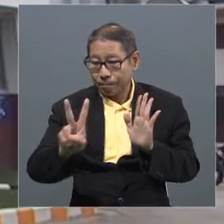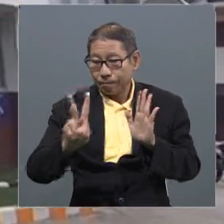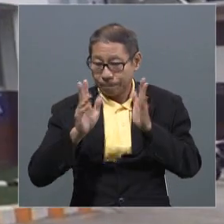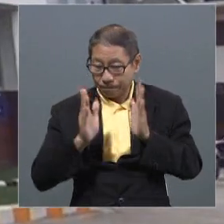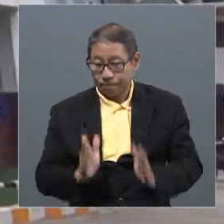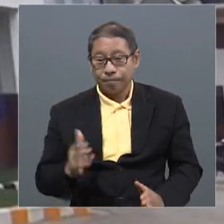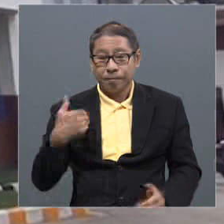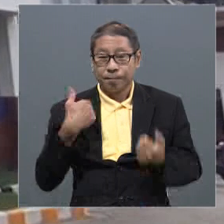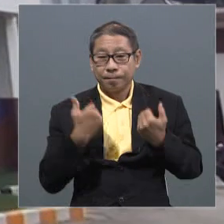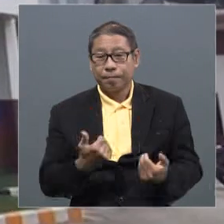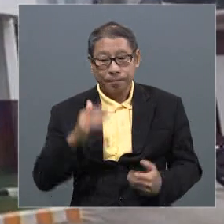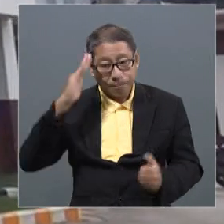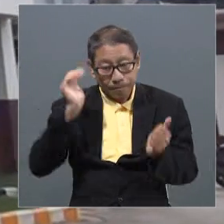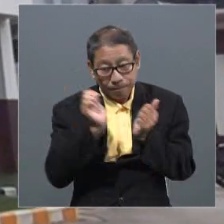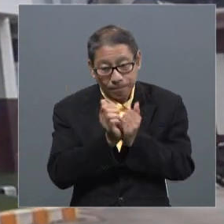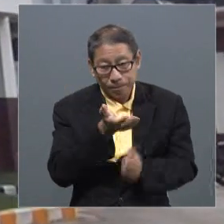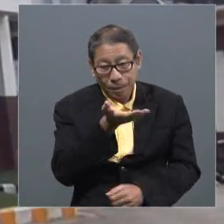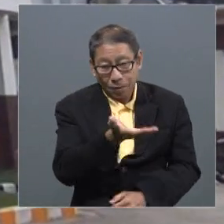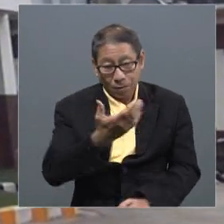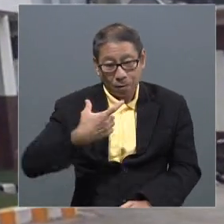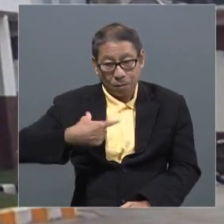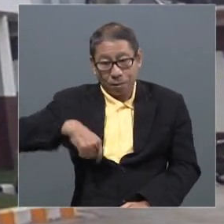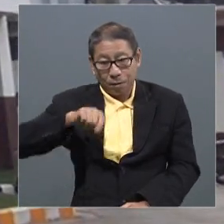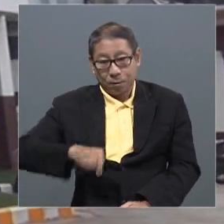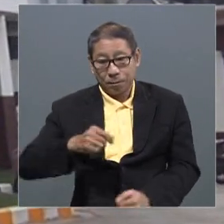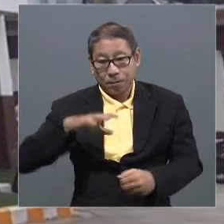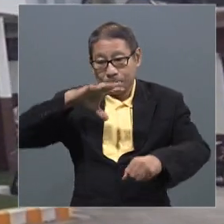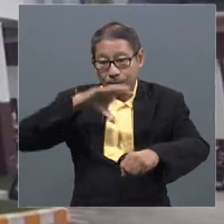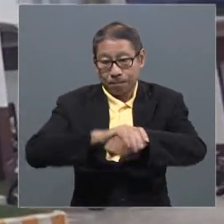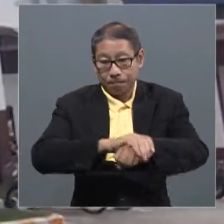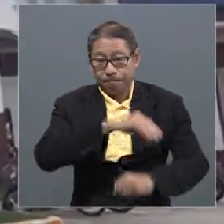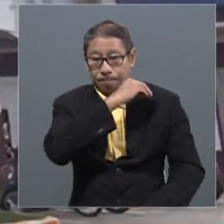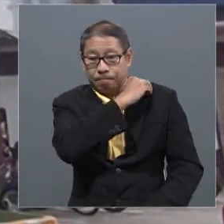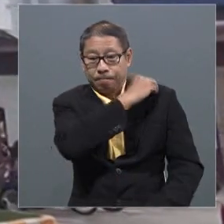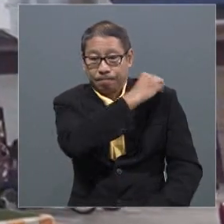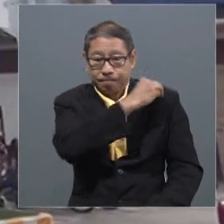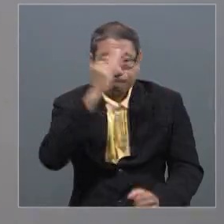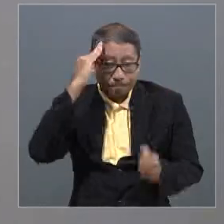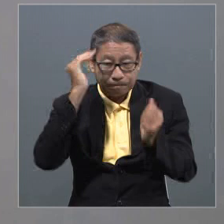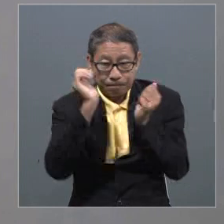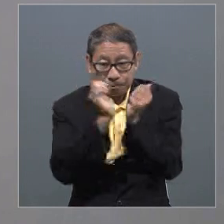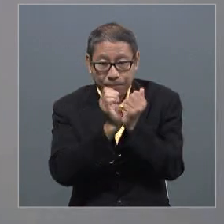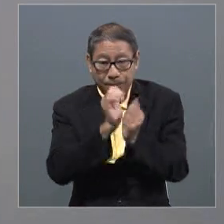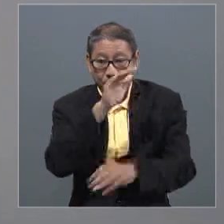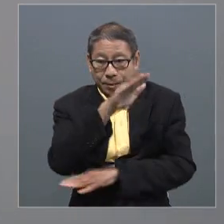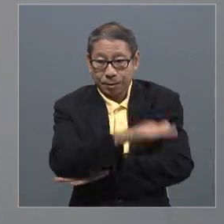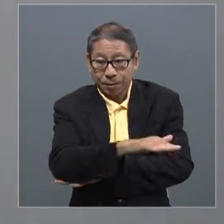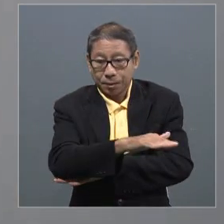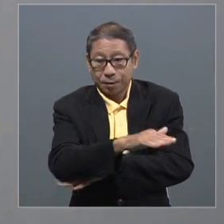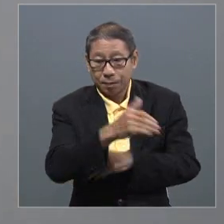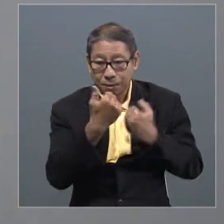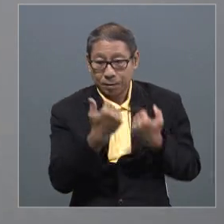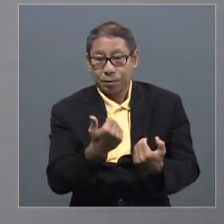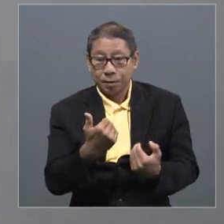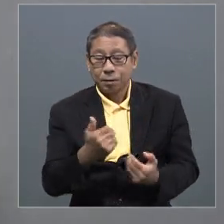ตำรวจเนี่ยนะครับเขาไปขอศาลออกหมายจับในตำรวจยศพัน์ตรวจโทคนที่รเล่าให้ฟังไปเมื่อช่วงเย็นวันนี้ตำรวจภูธรช้าง